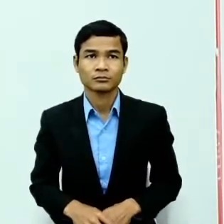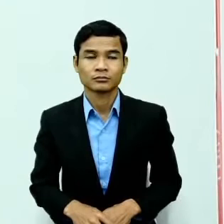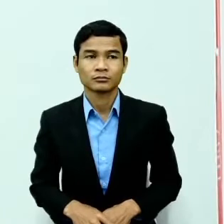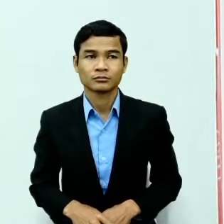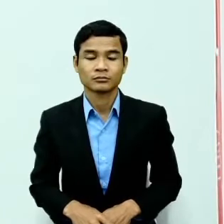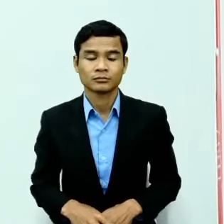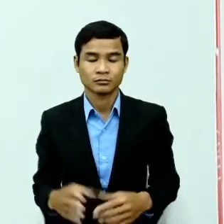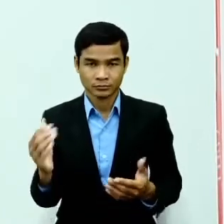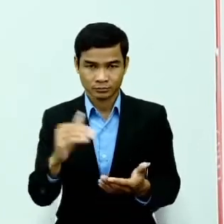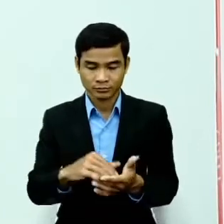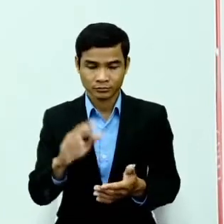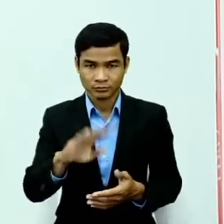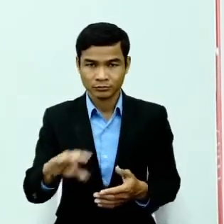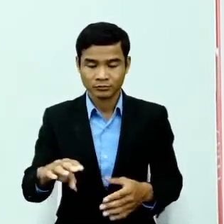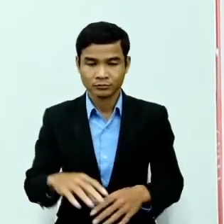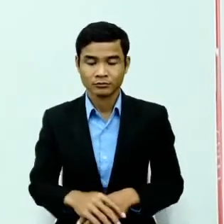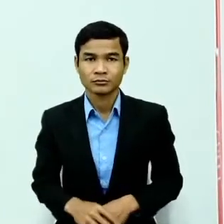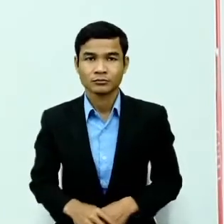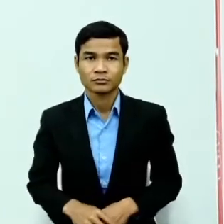anh làng